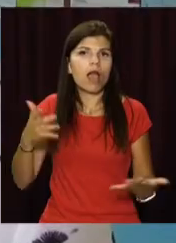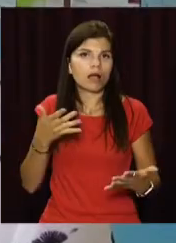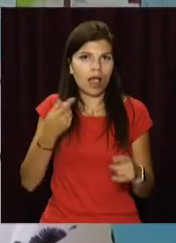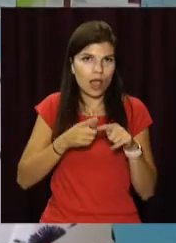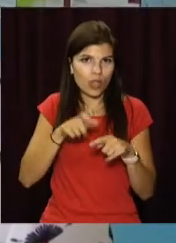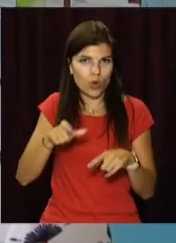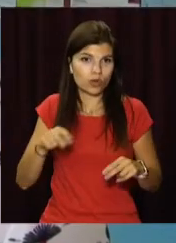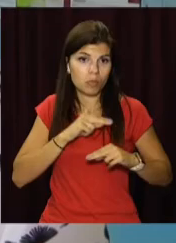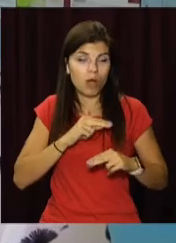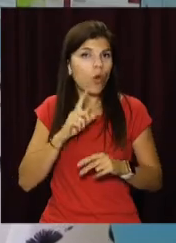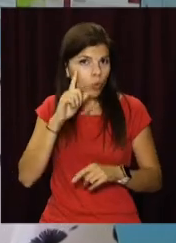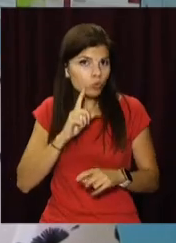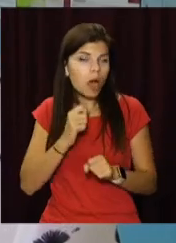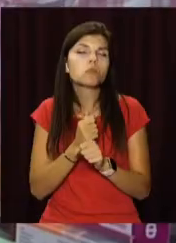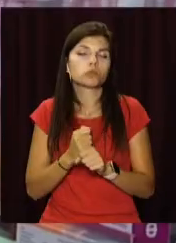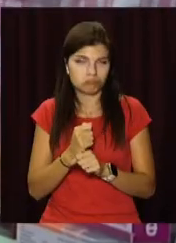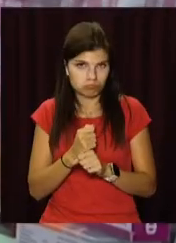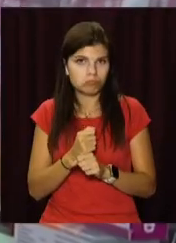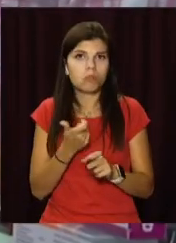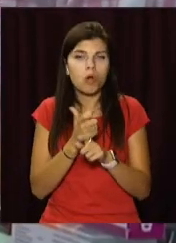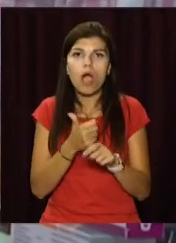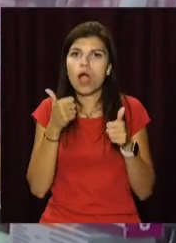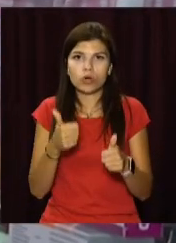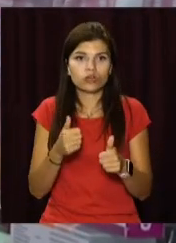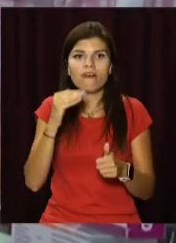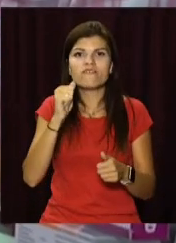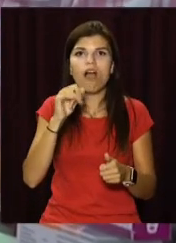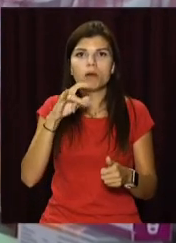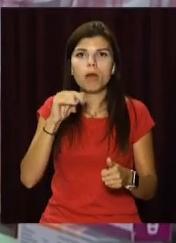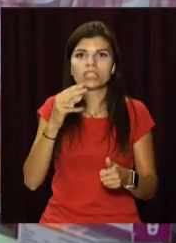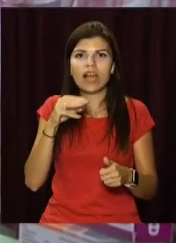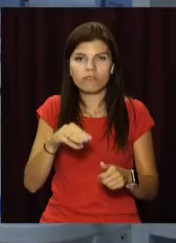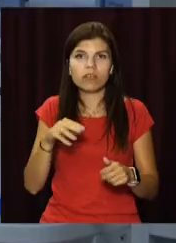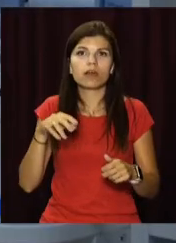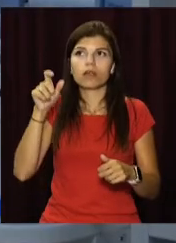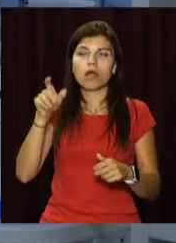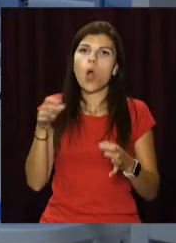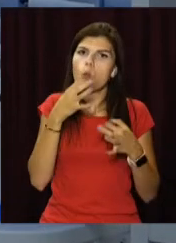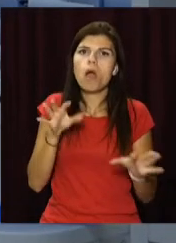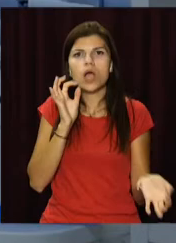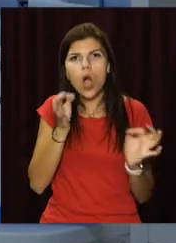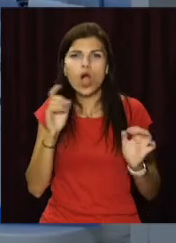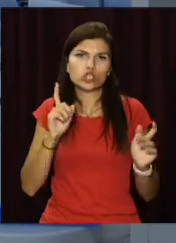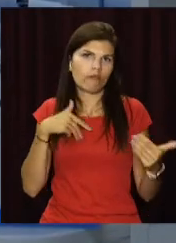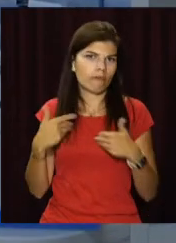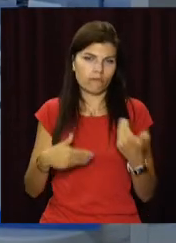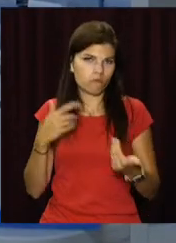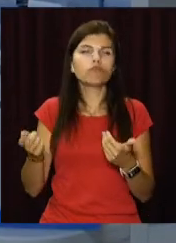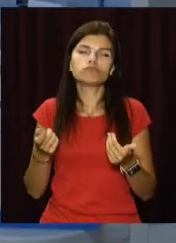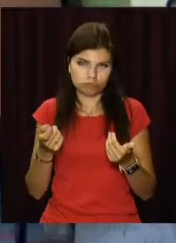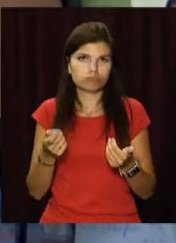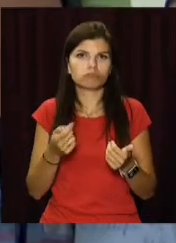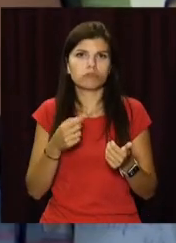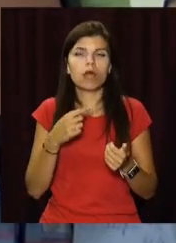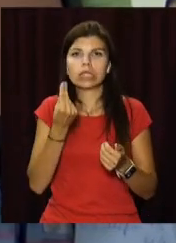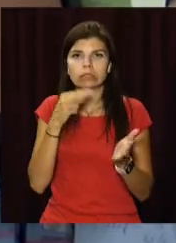працюють. Аптека дуже удобна, хороші дуже фармацевти, спеціалісти, провізори. Любу консультацію можна отримати по медикаментам.